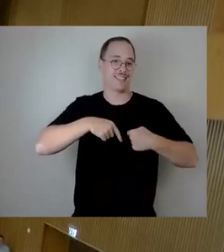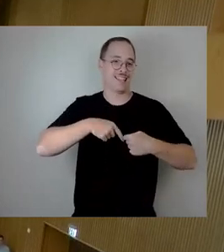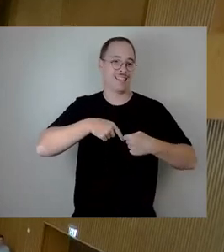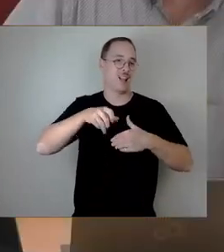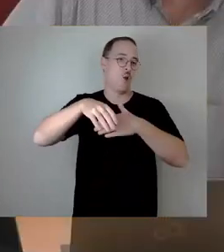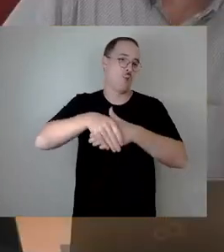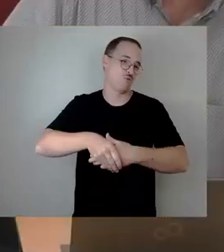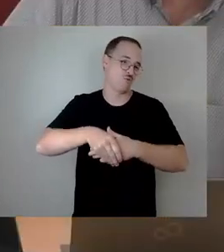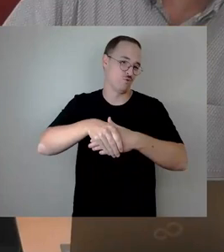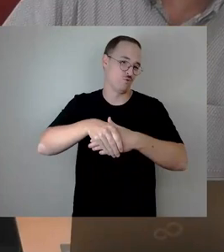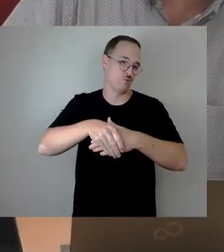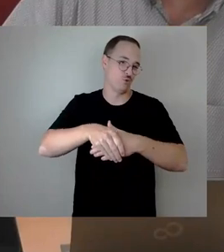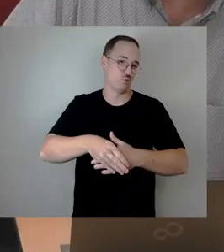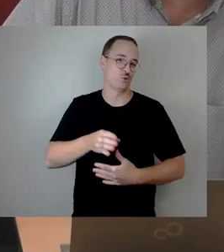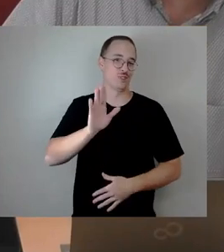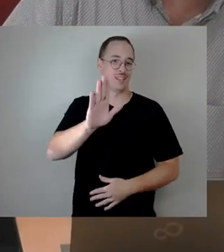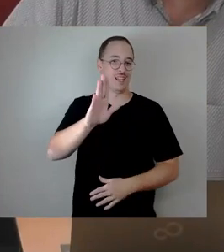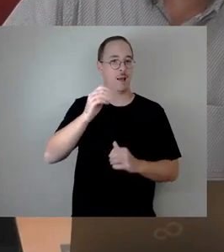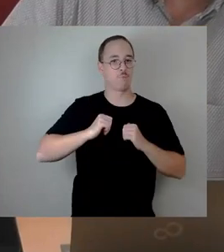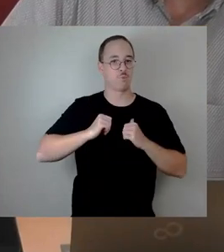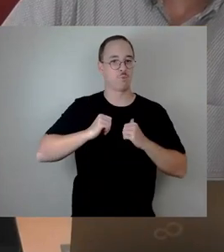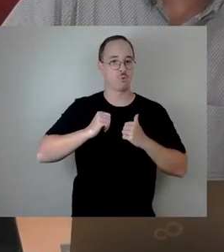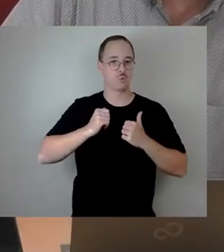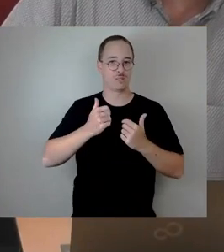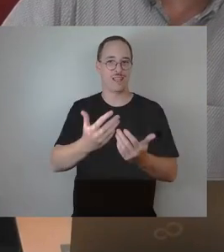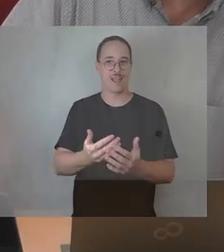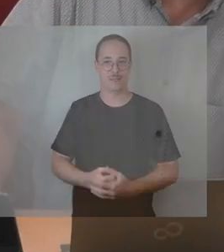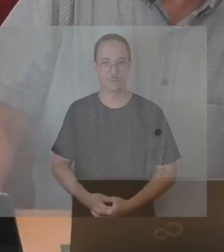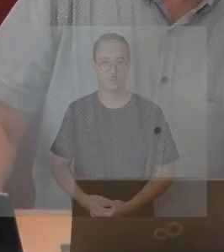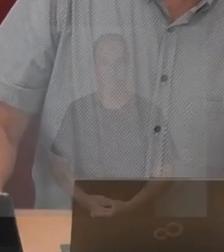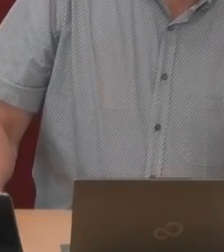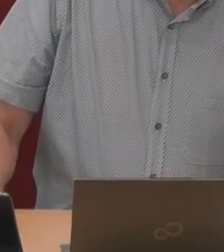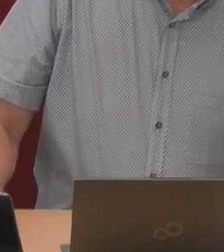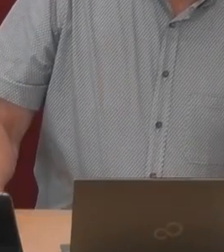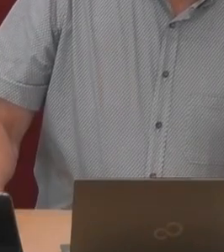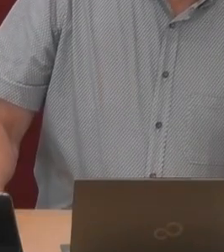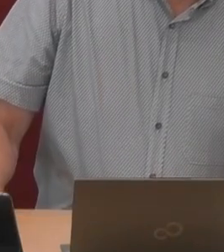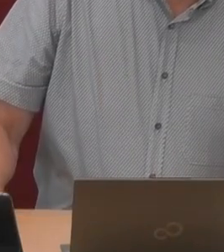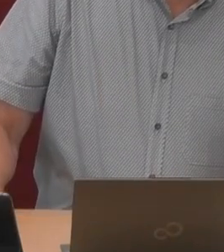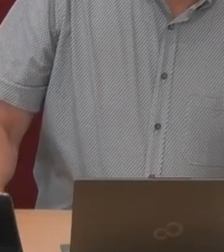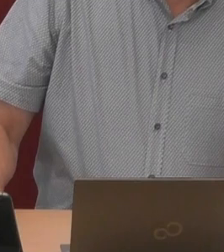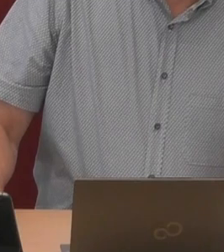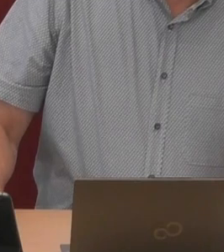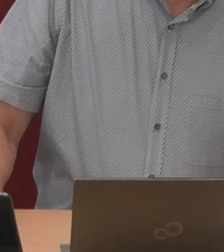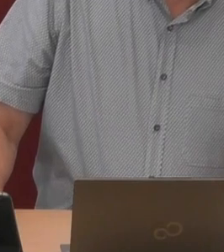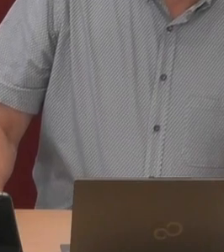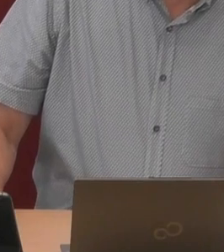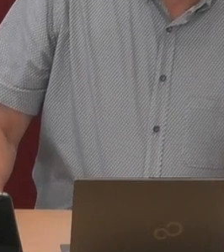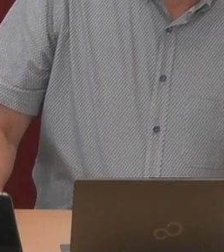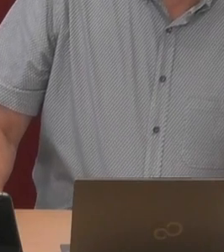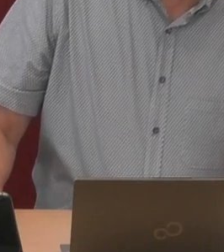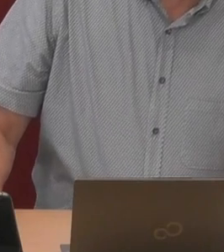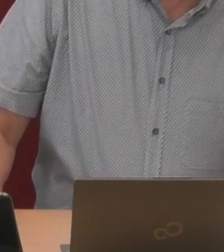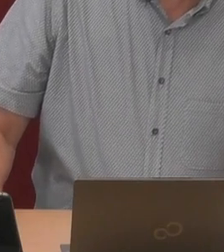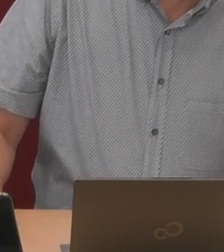Da gibt es, bevor wir zur Tagesordnung kommen, gleich den Hinweis an das Auditorium, was nicht die Stadträtinnen und